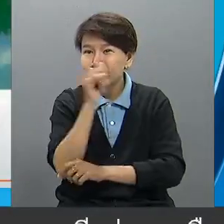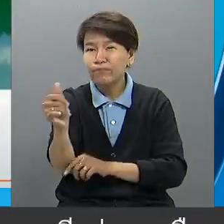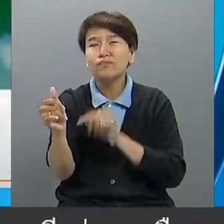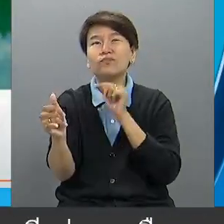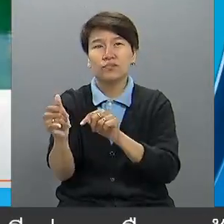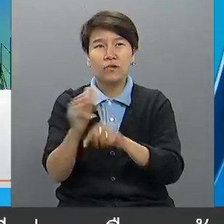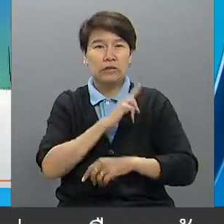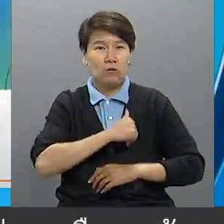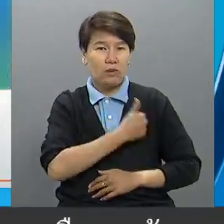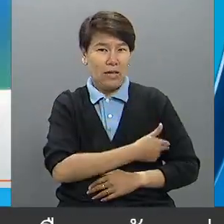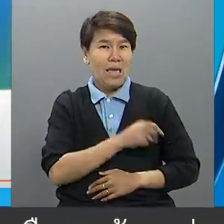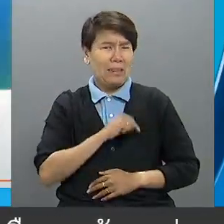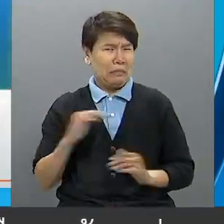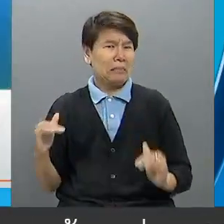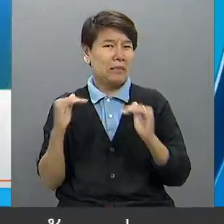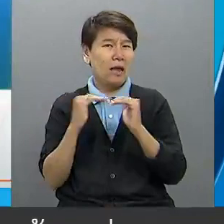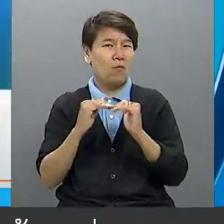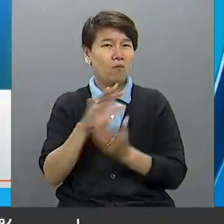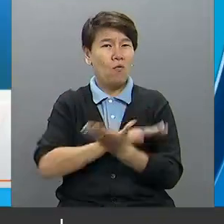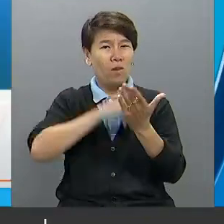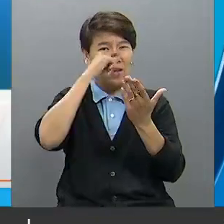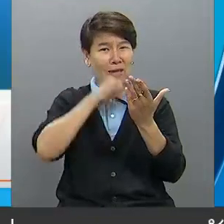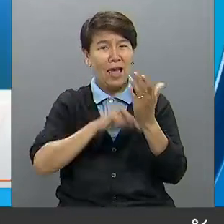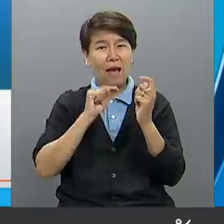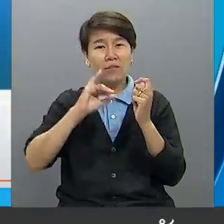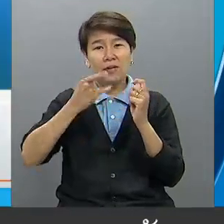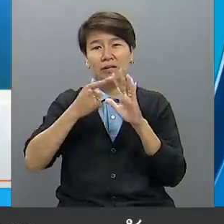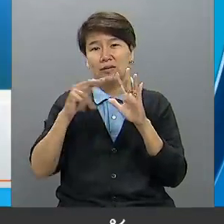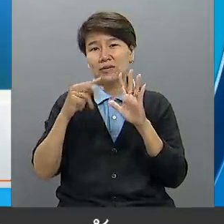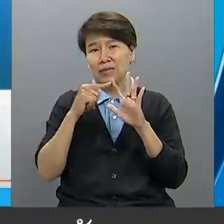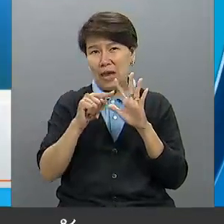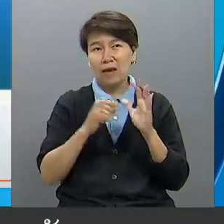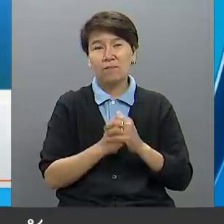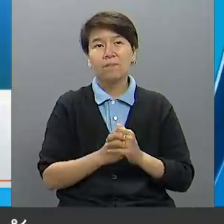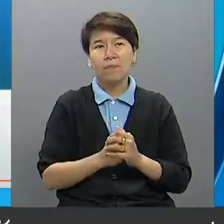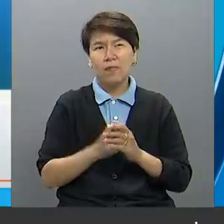ที่จะนักนั่นเองนะคะ แล้วต้องบอกนี้เทคโนโลยีความคมชัดของกล้องต่างๆเนี่ย